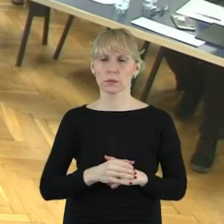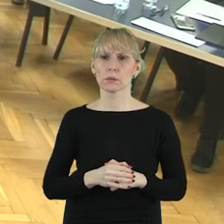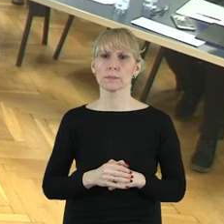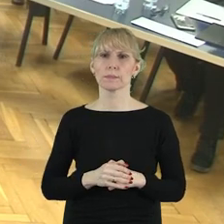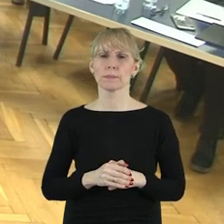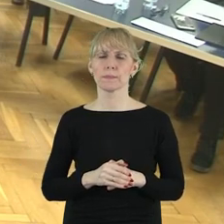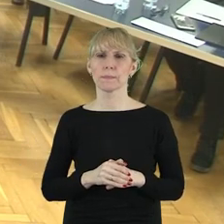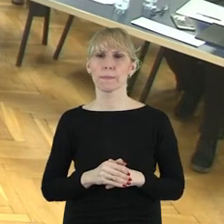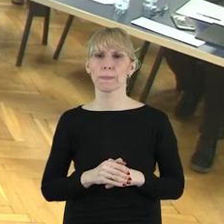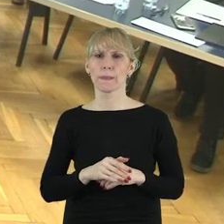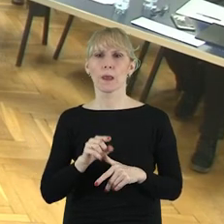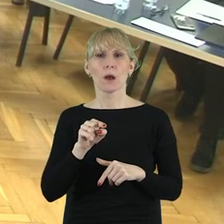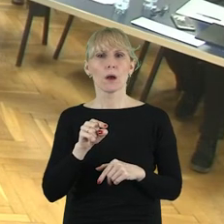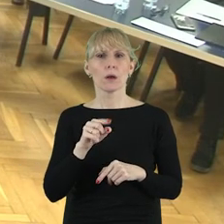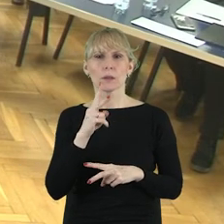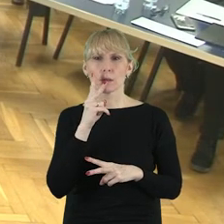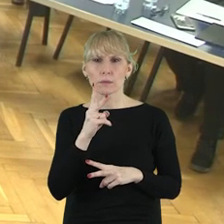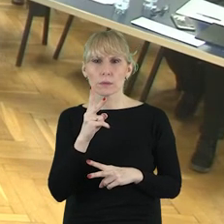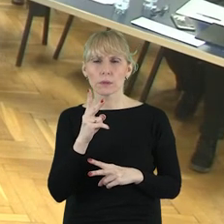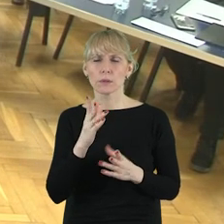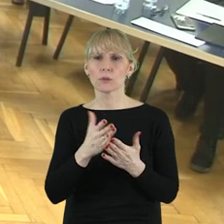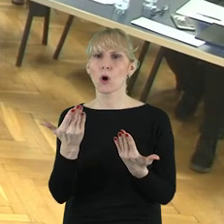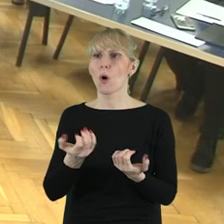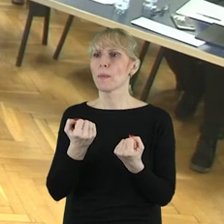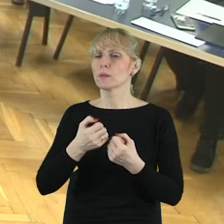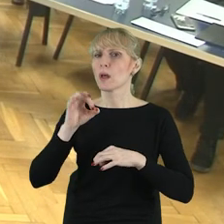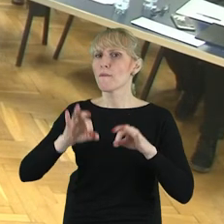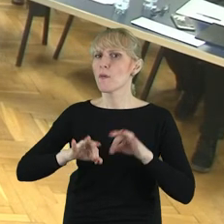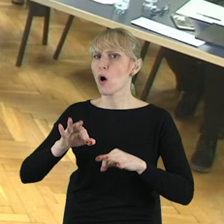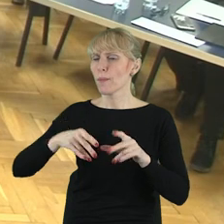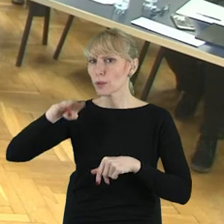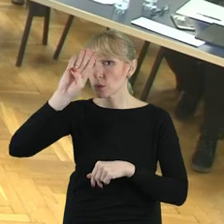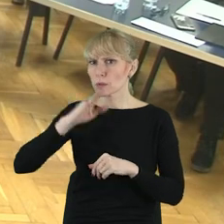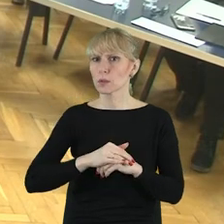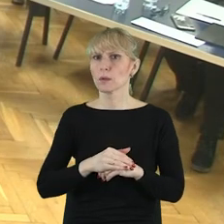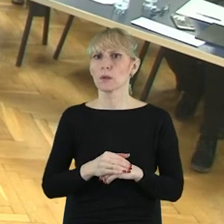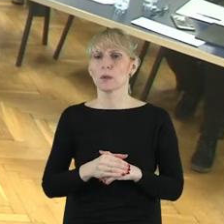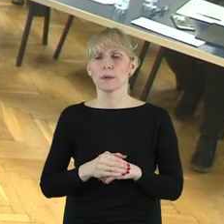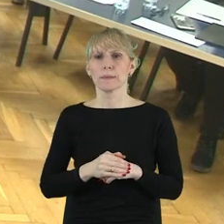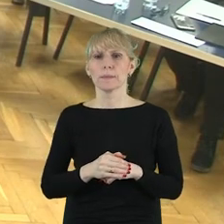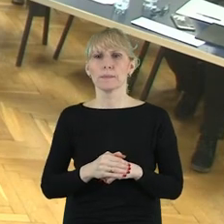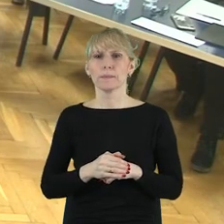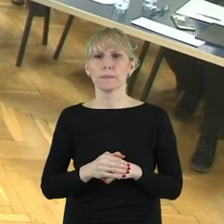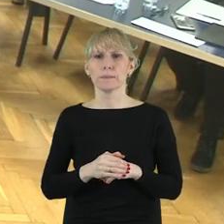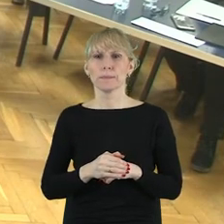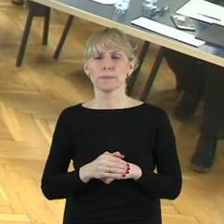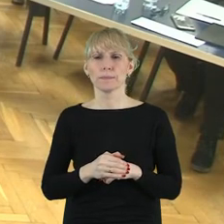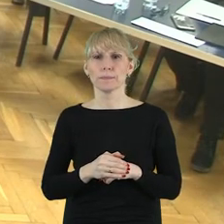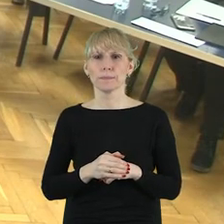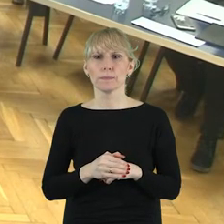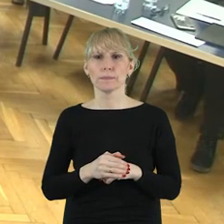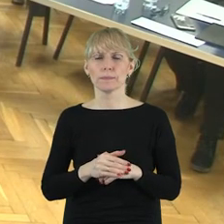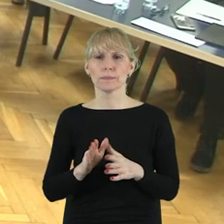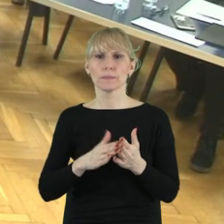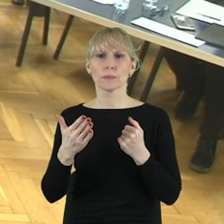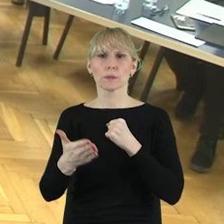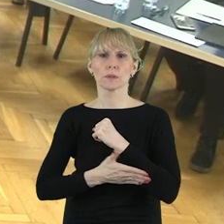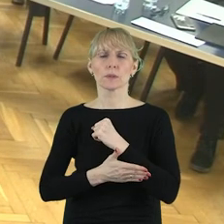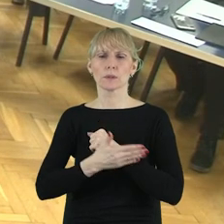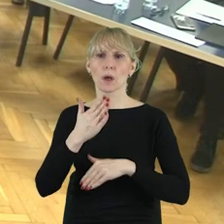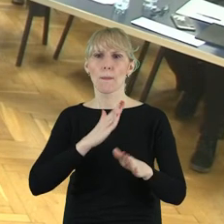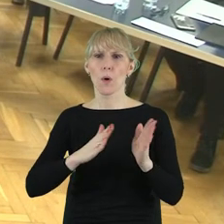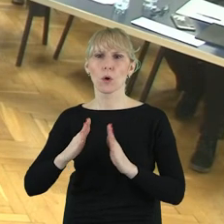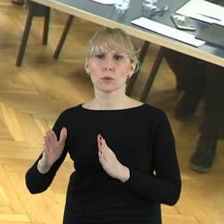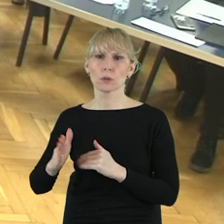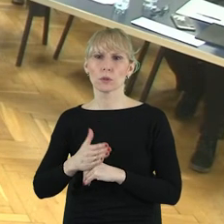czy widać je w organizacji, strukturach i działaniach nowych 11 LGD w województwie? Za chwilę postaram się odpowiedzieć na to pytanie. Wracając do początku